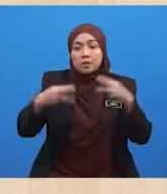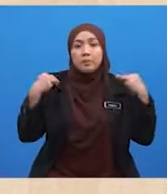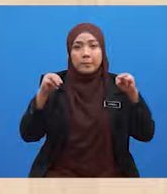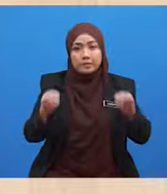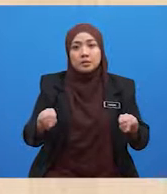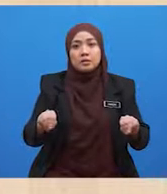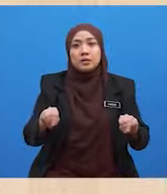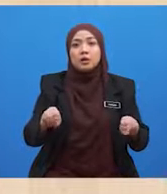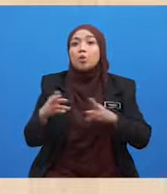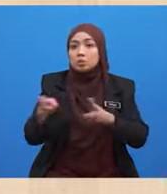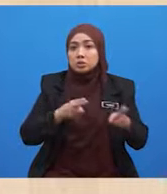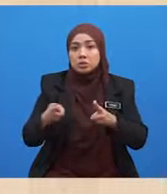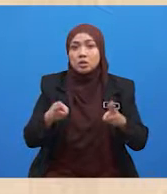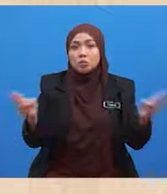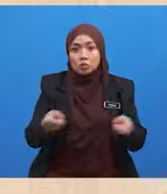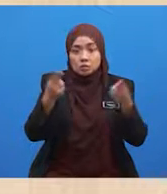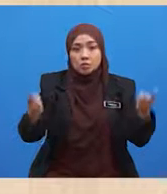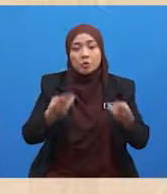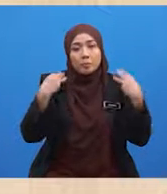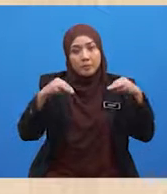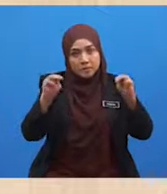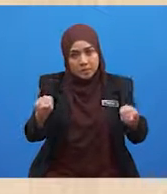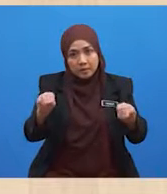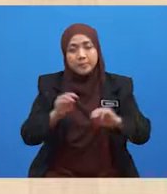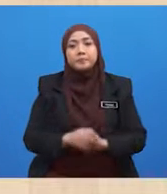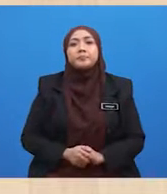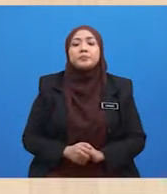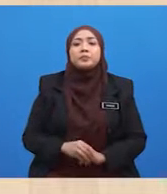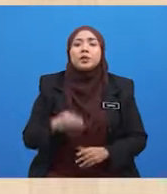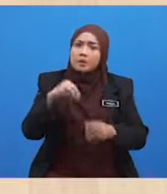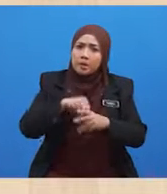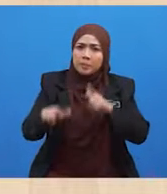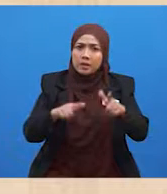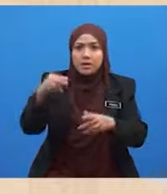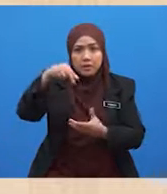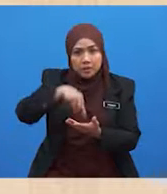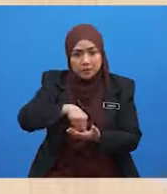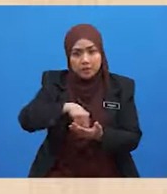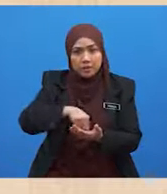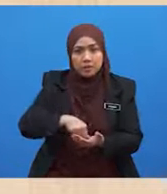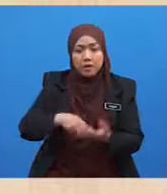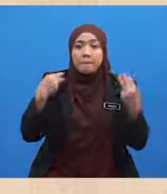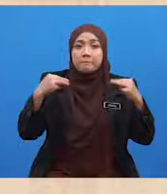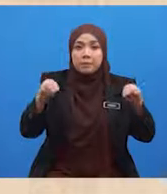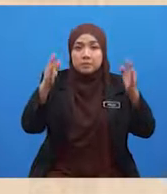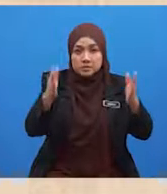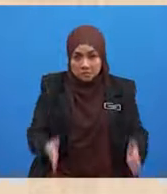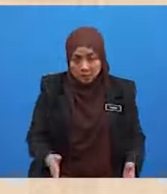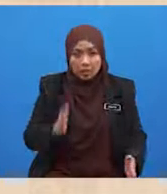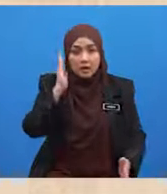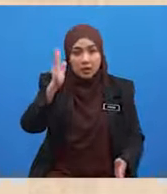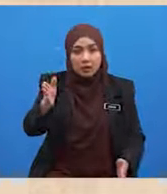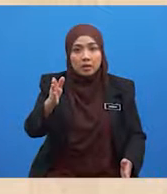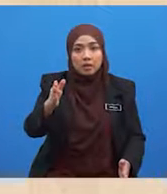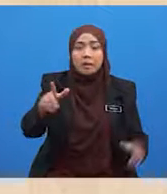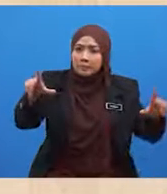yaitu mengurus usaha pemasaran di dalam langkah ini pemasakan melaksanakan